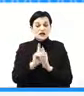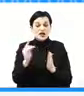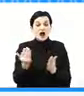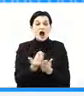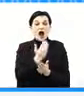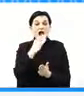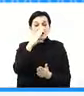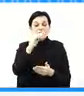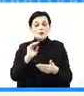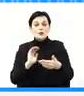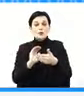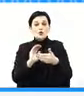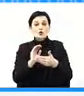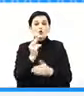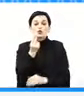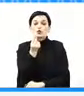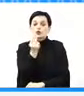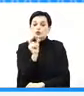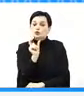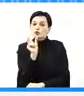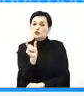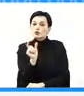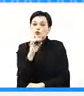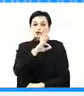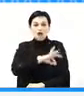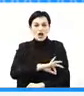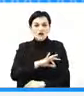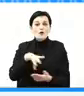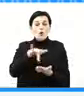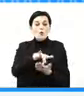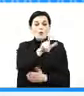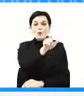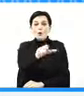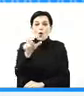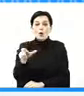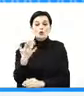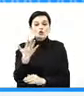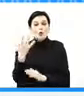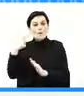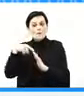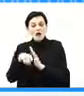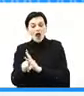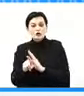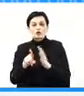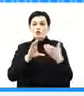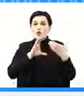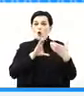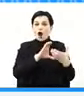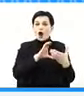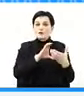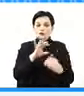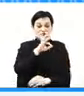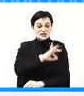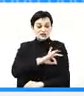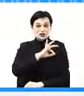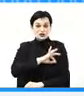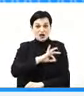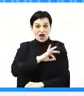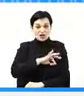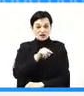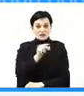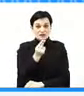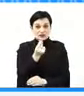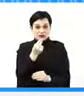მიკროავტობუსებზე შეღავათიანი ტარიფის სისტემაც გავრცელდება და იმ მოქალაქეებს, რომლებიც მეტროში და ავტობუსში შეღავათიანი ტარიფებით სარგებლობდნენ,